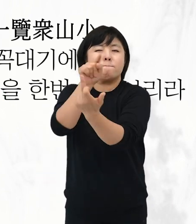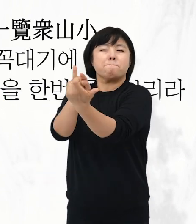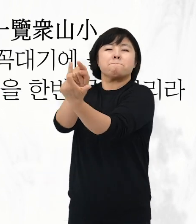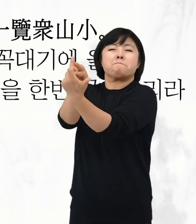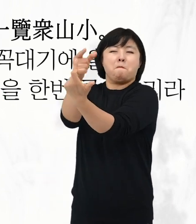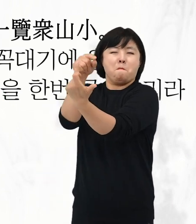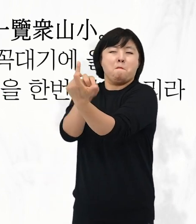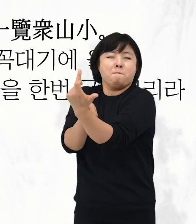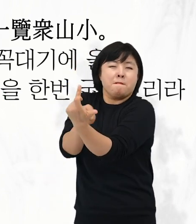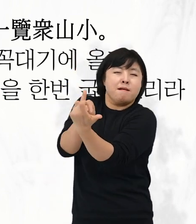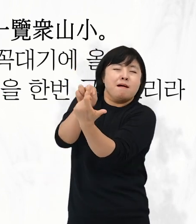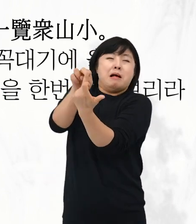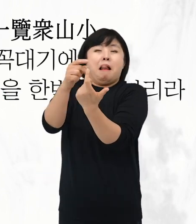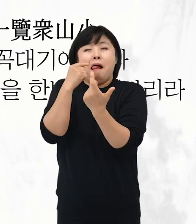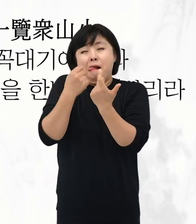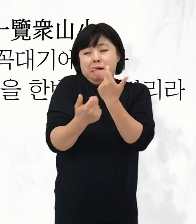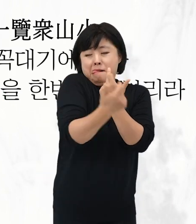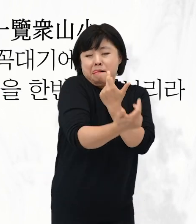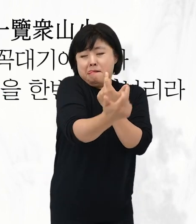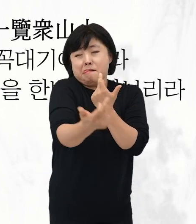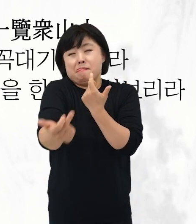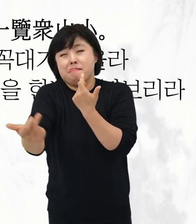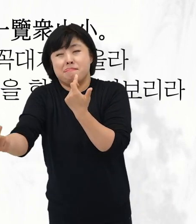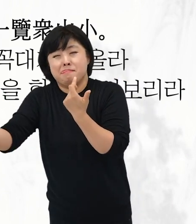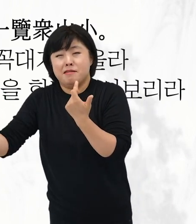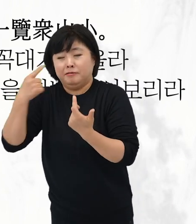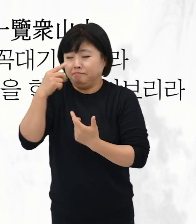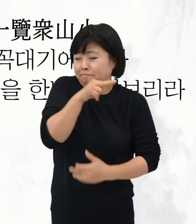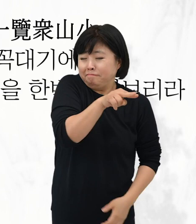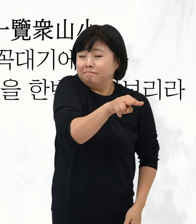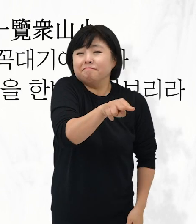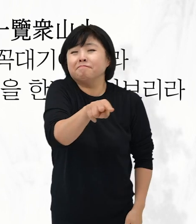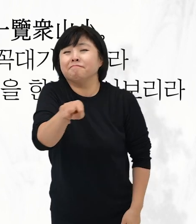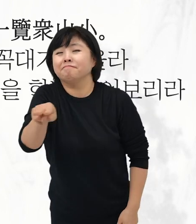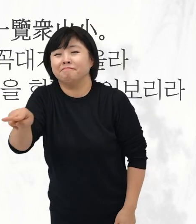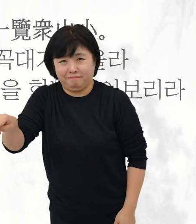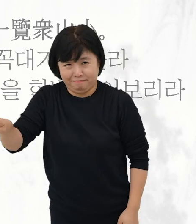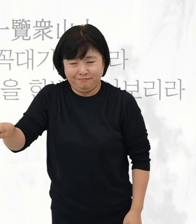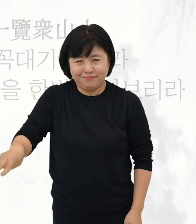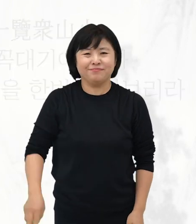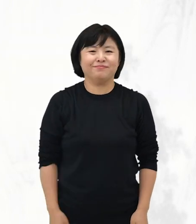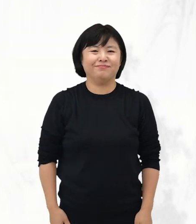올라 자그마한 산봉우리들을 한번 굽어보리라.